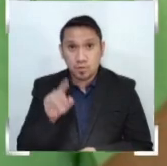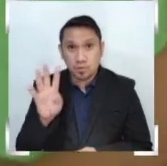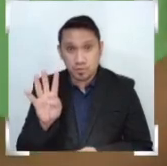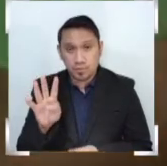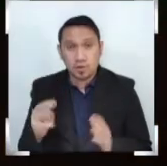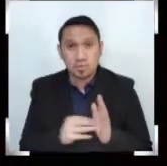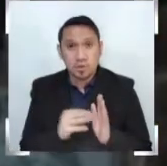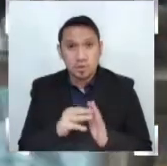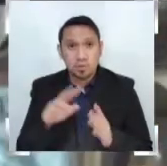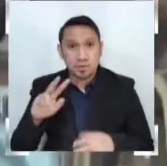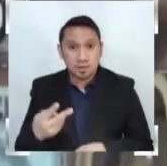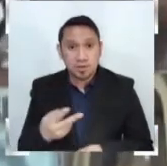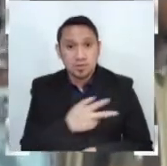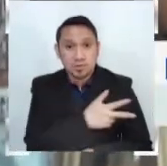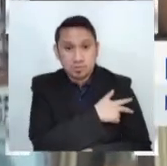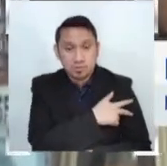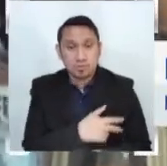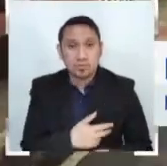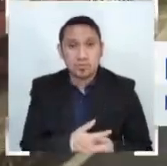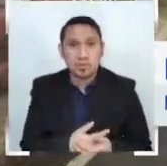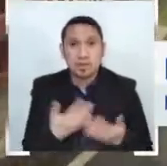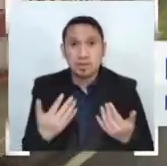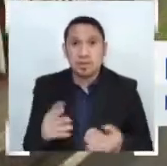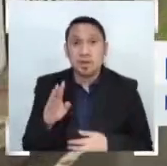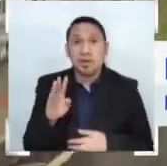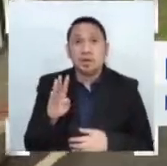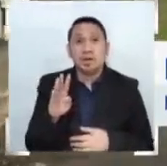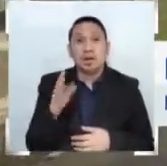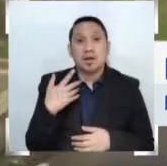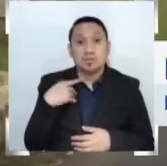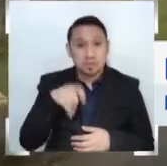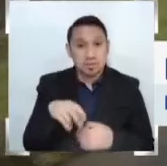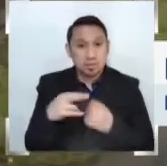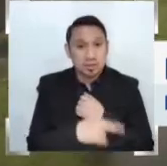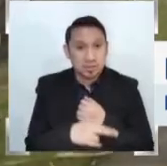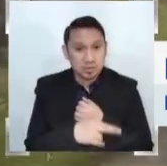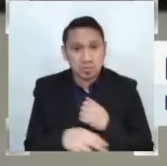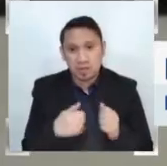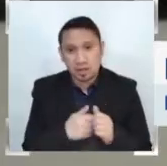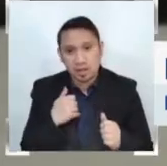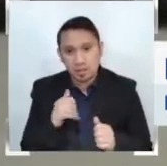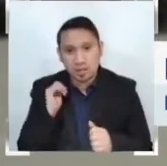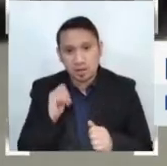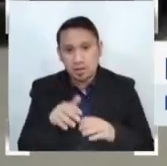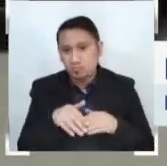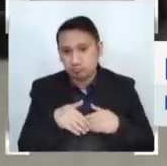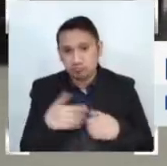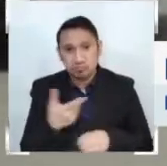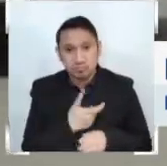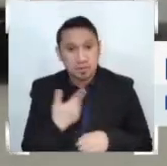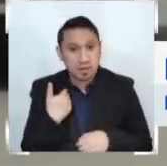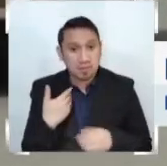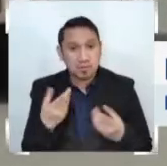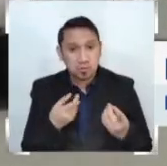nakakadalawang booster na. Sa ngayon, isa raw ang BARMM sa mga rehiyong mataas pa rin ang hesitancy na magpabakuna. Kaya ginagawa ng paraan ng DOH